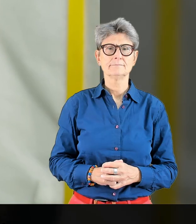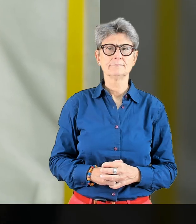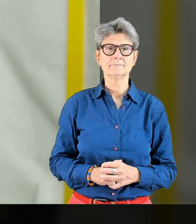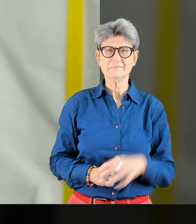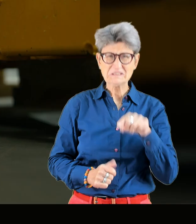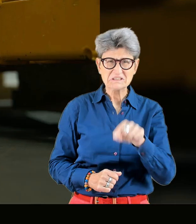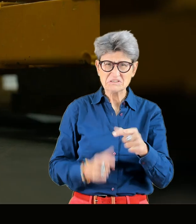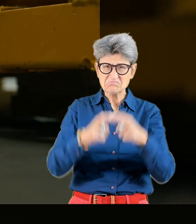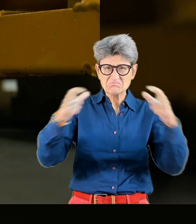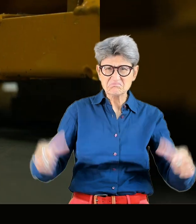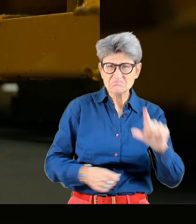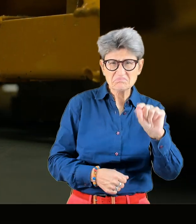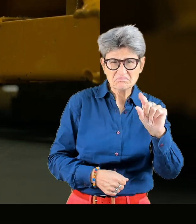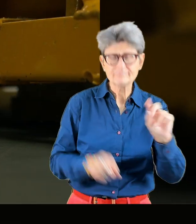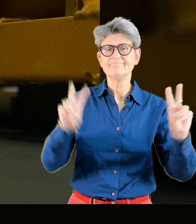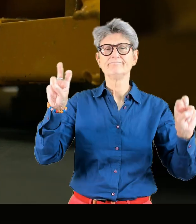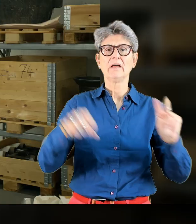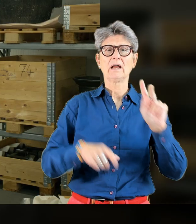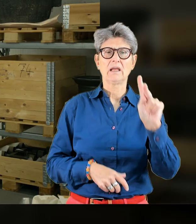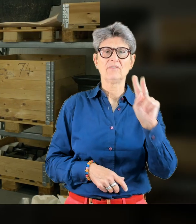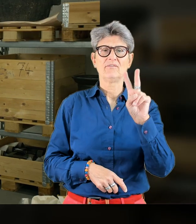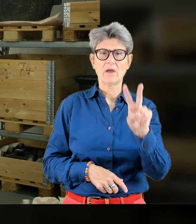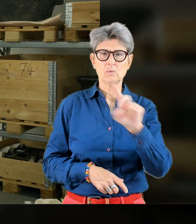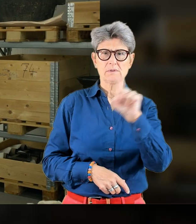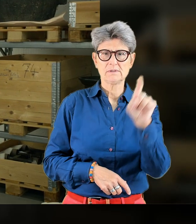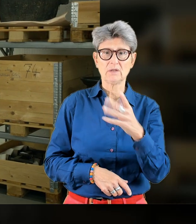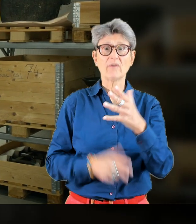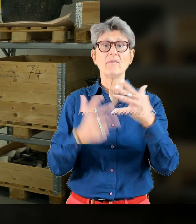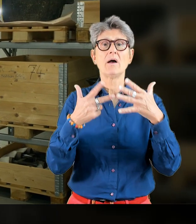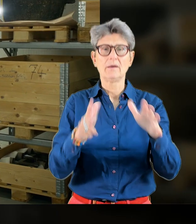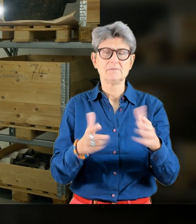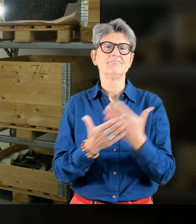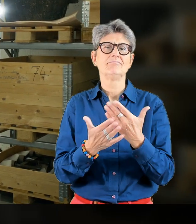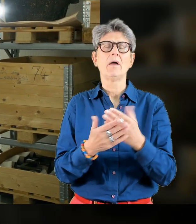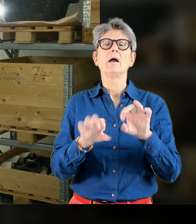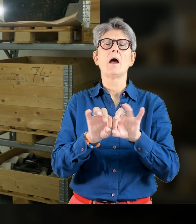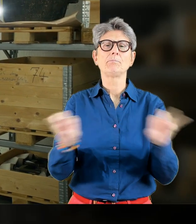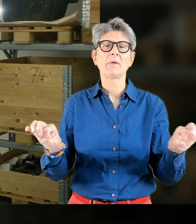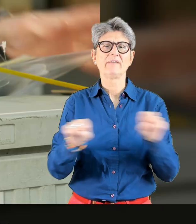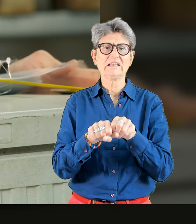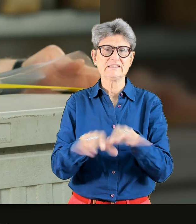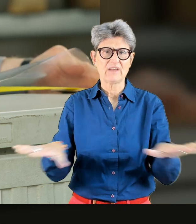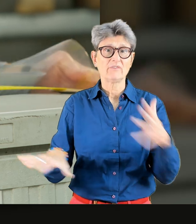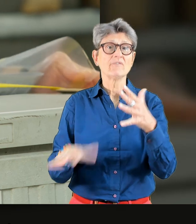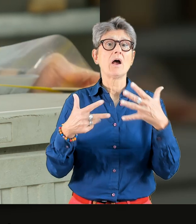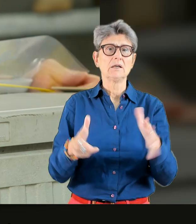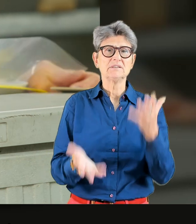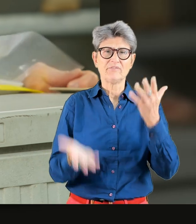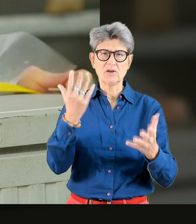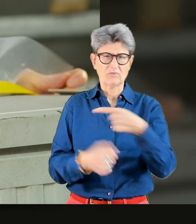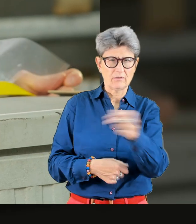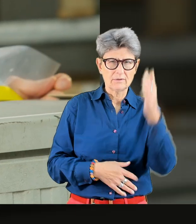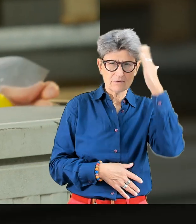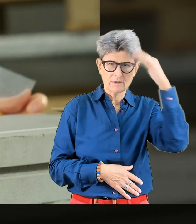Bei dem Objekt neben mir handelt es sich um einen KVZ 85, ein Kabelverzweiger 85. Das Objekt